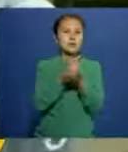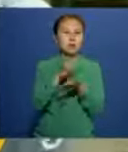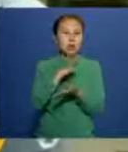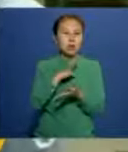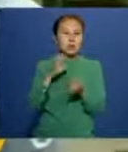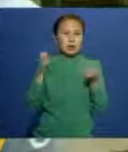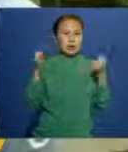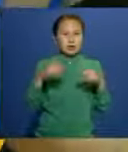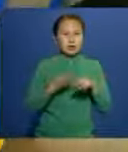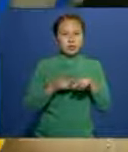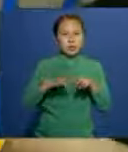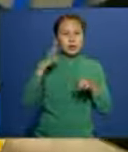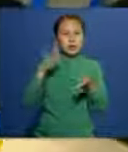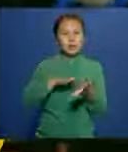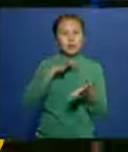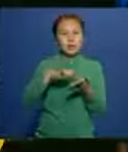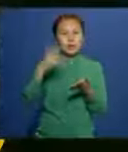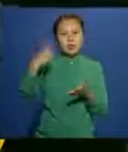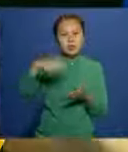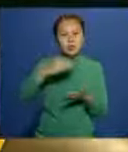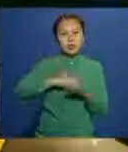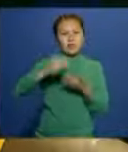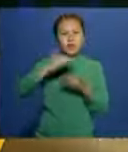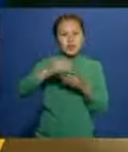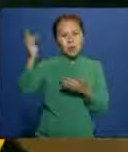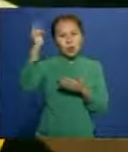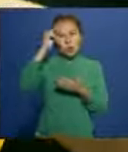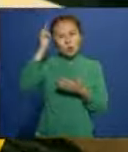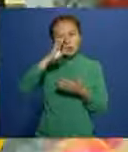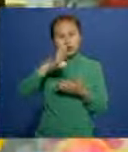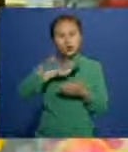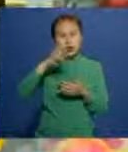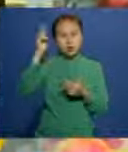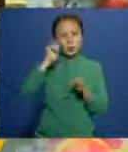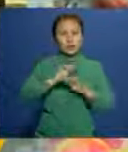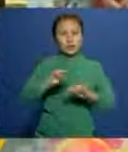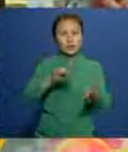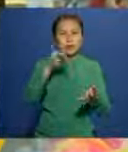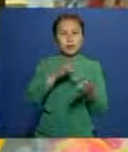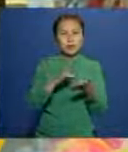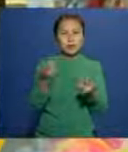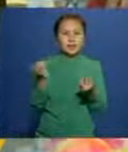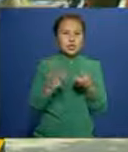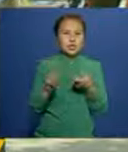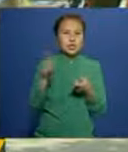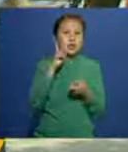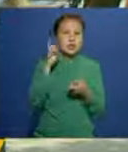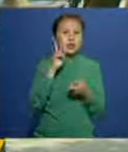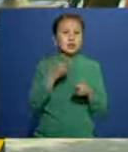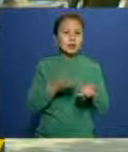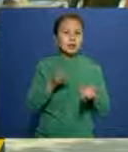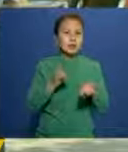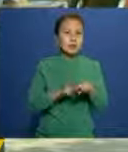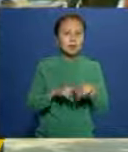шарасы ұйымдастырылып, оған Алматы қаласындағы 20 жоғары оқу орны мен тіл оқыту курстары, білім беру орталықтары қатысты. Жастар